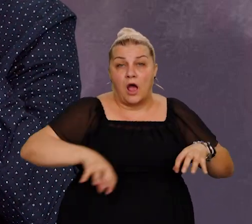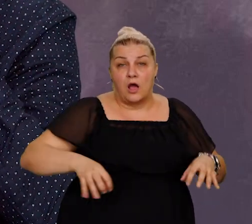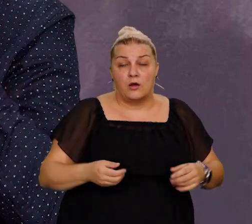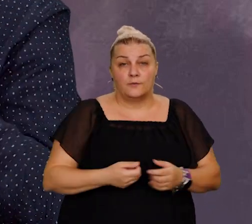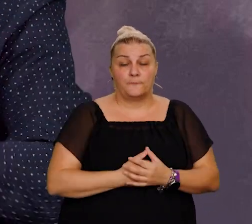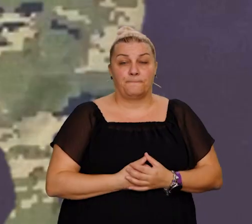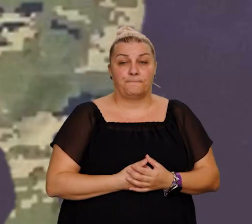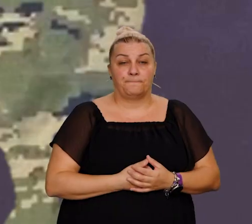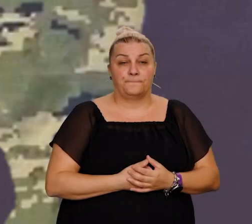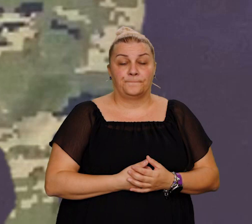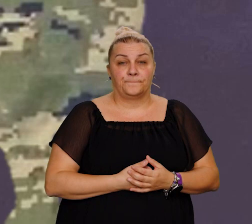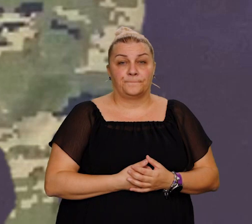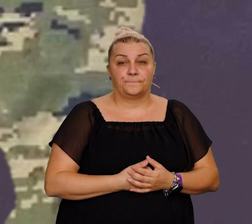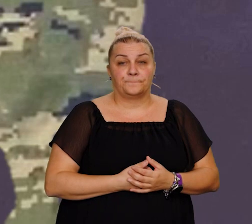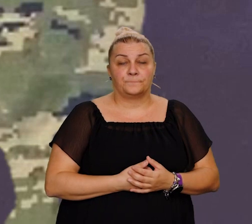slično? Ovako,